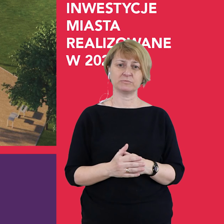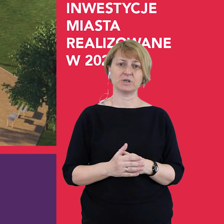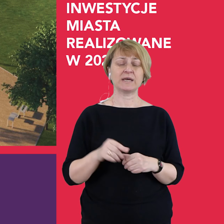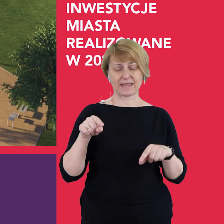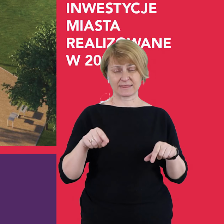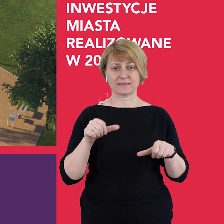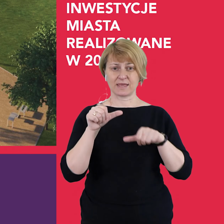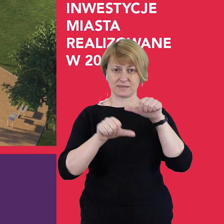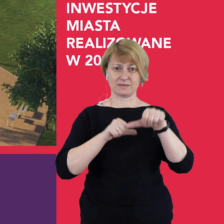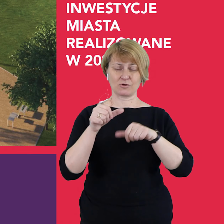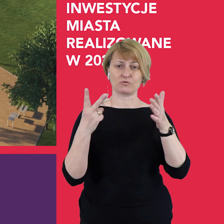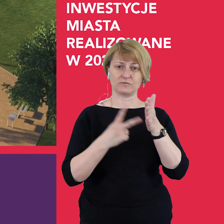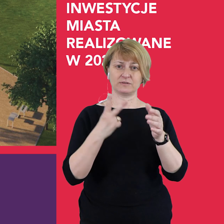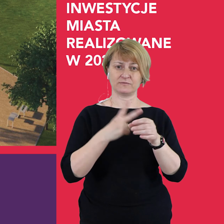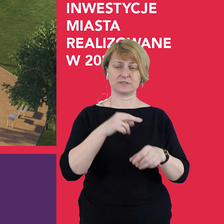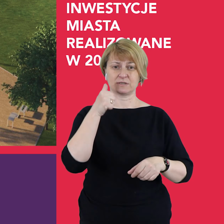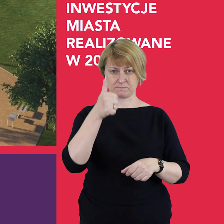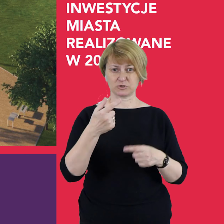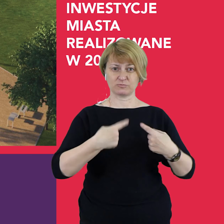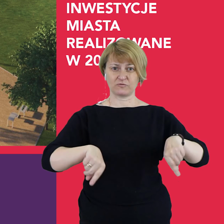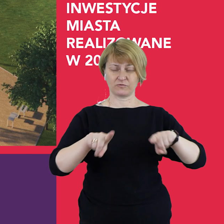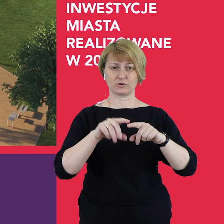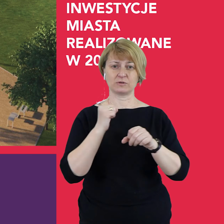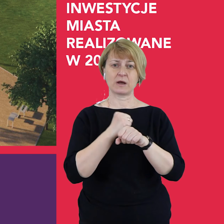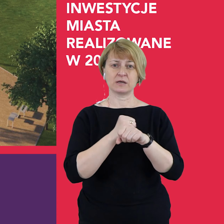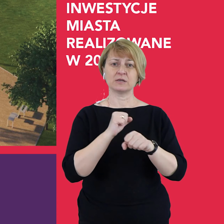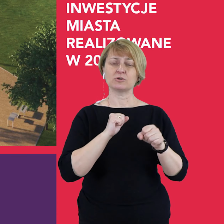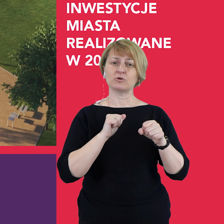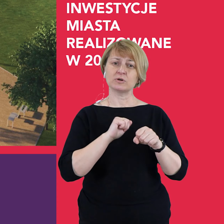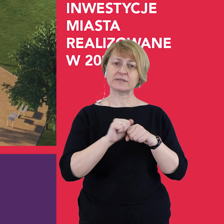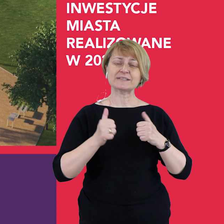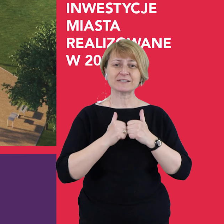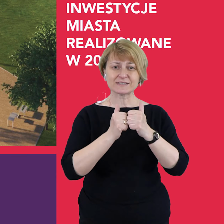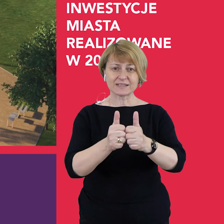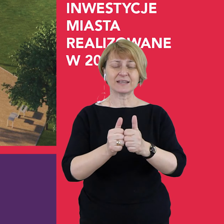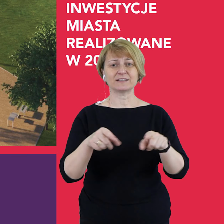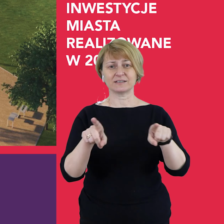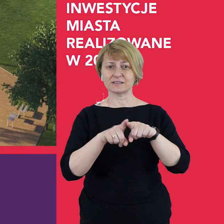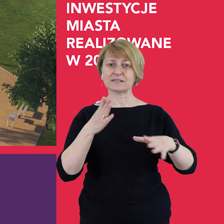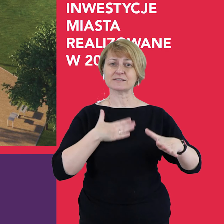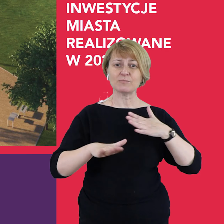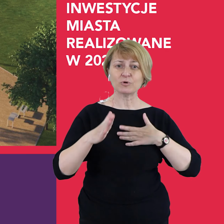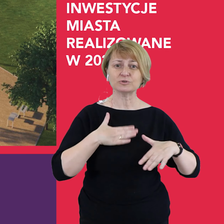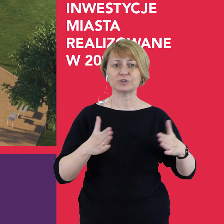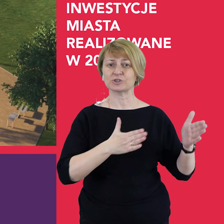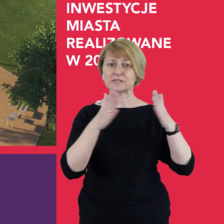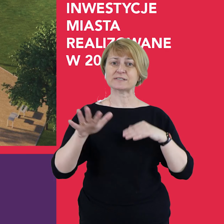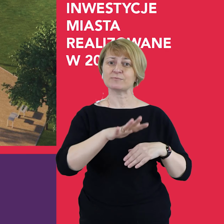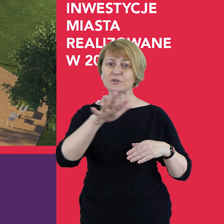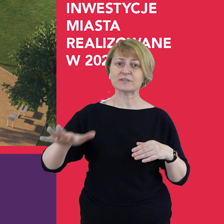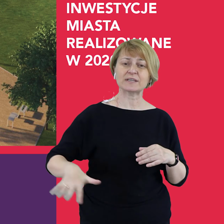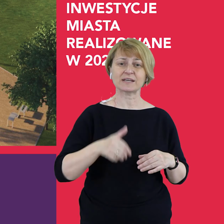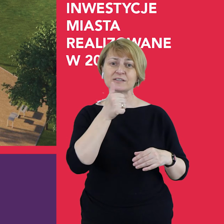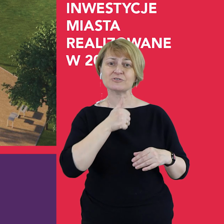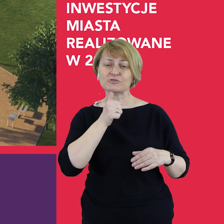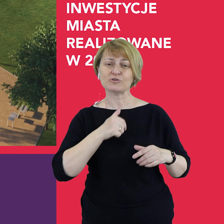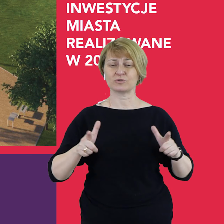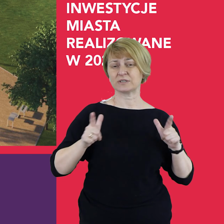będzie przypadać na ten rok. Niemniej jest to zadanie, które bardzo cieszy. Kolejny teren